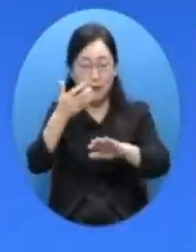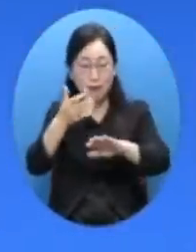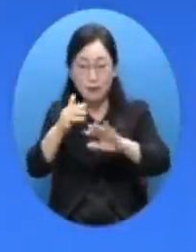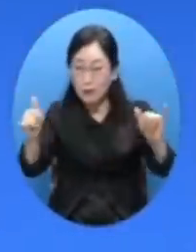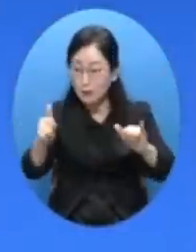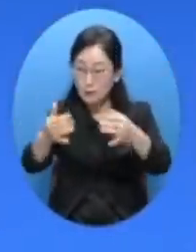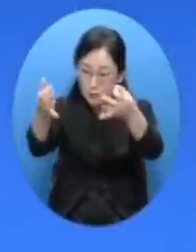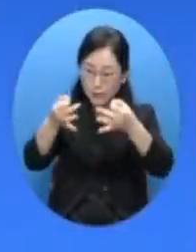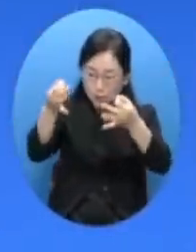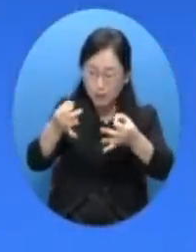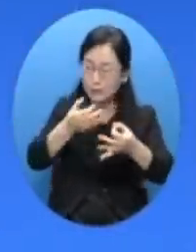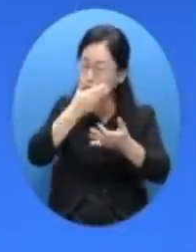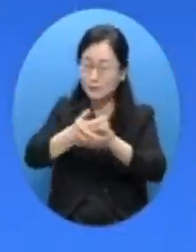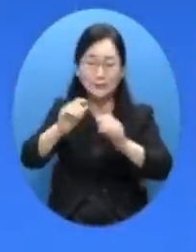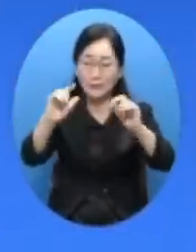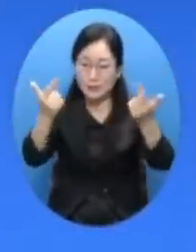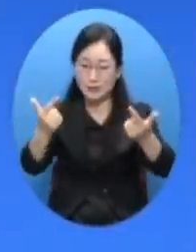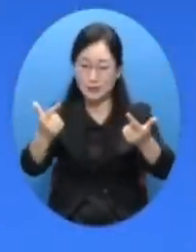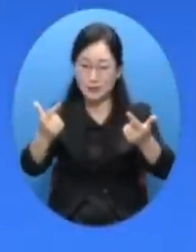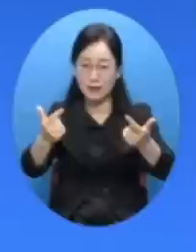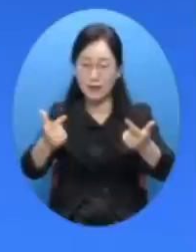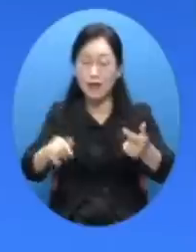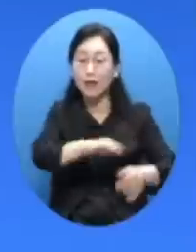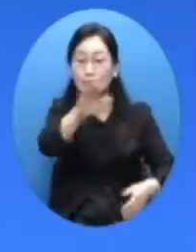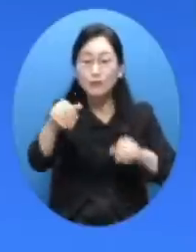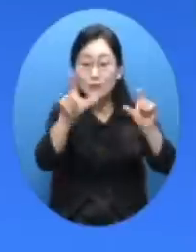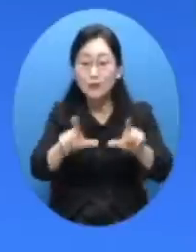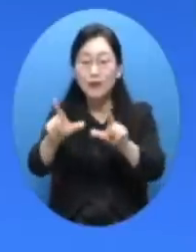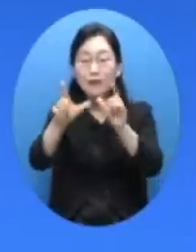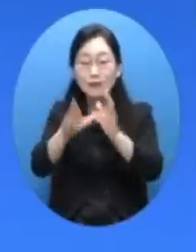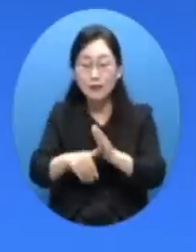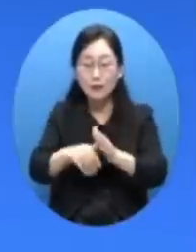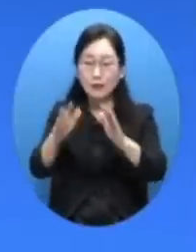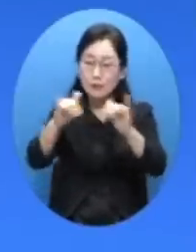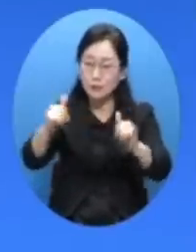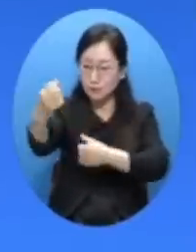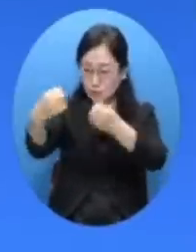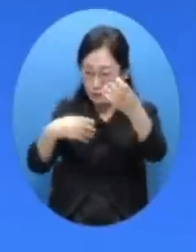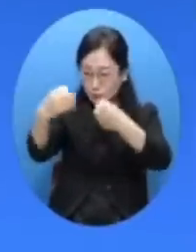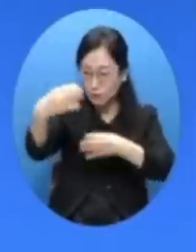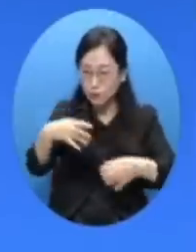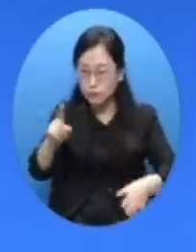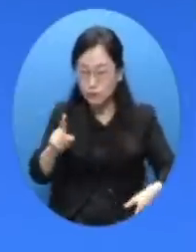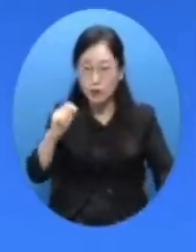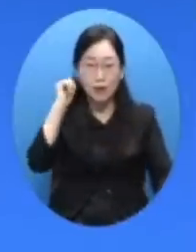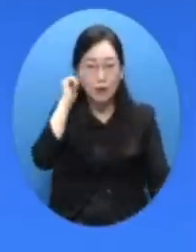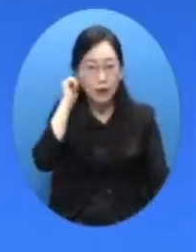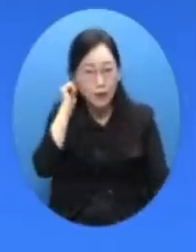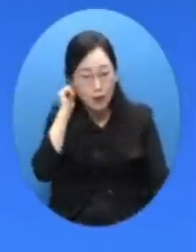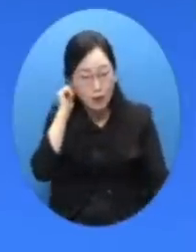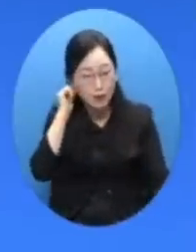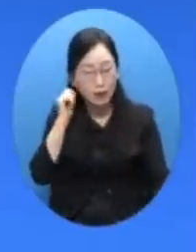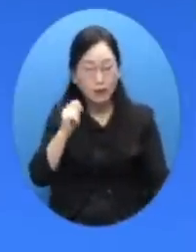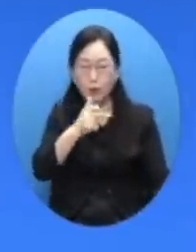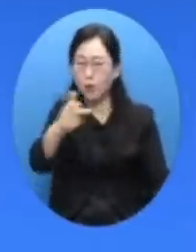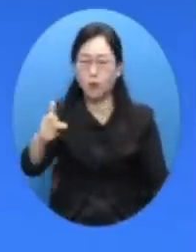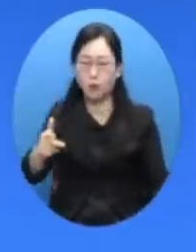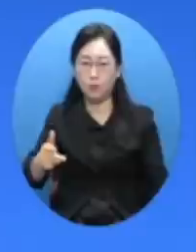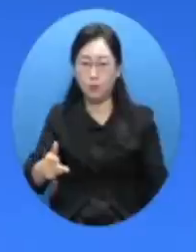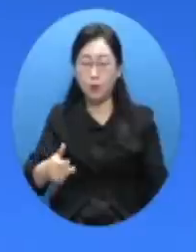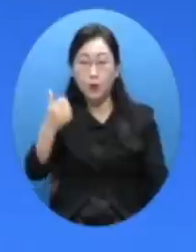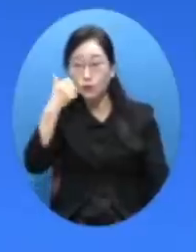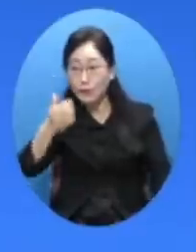보는 것은 그것이 중요한 것이 아닙니다. 우리들이 살면서 사람들이 나에게 어떻게 얘기하나 너무나 거기에 관심이 많습니다. 누가